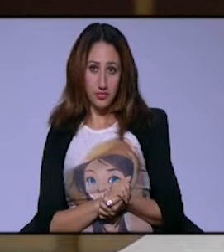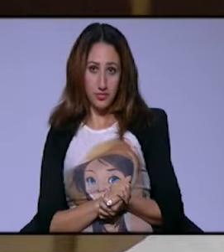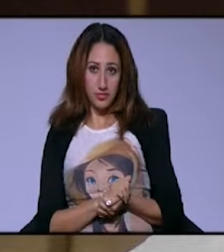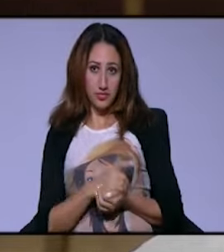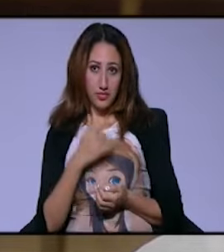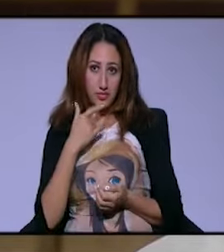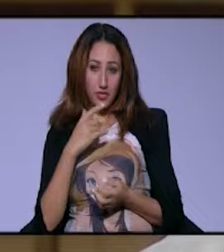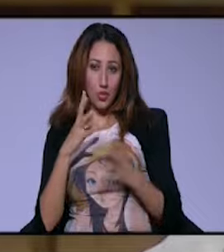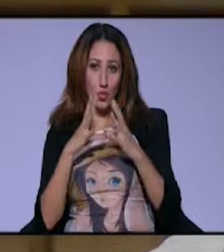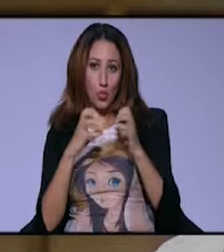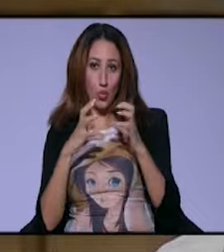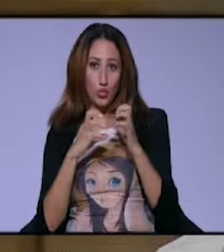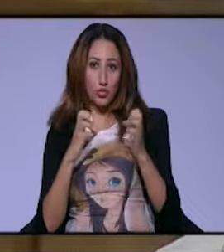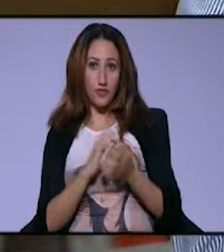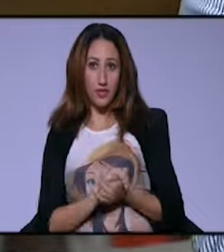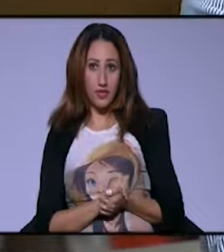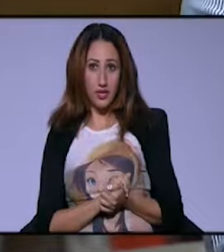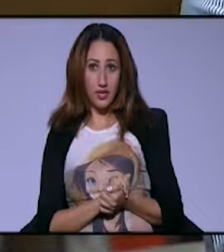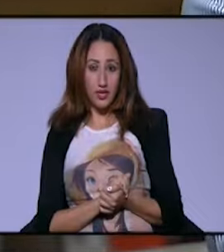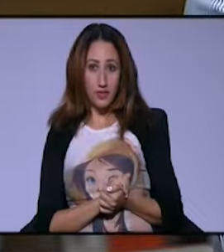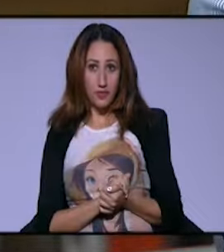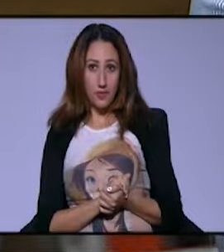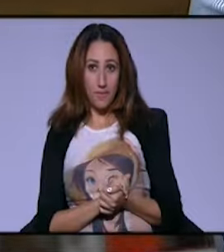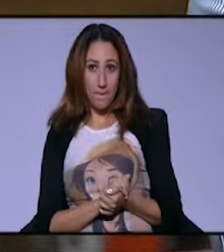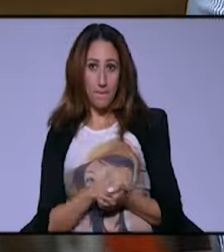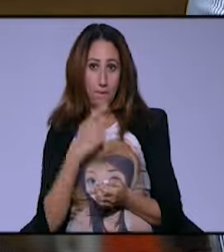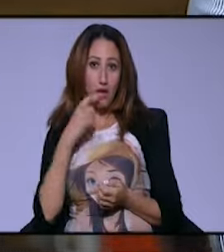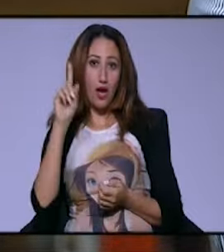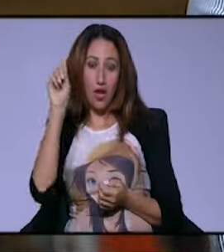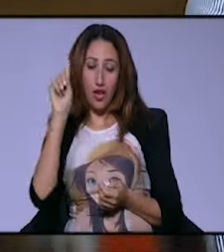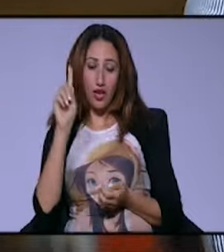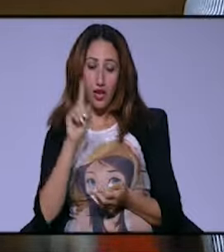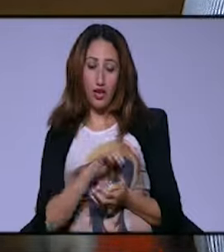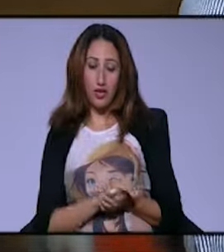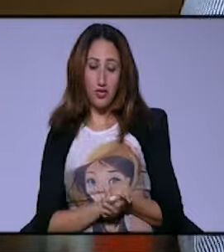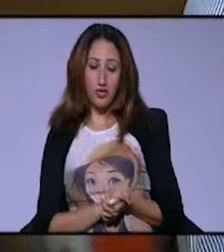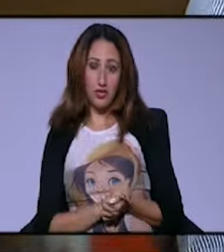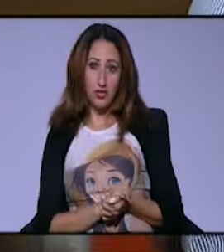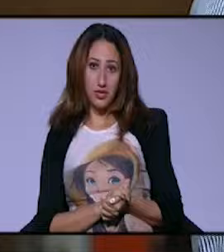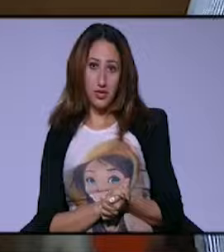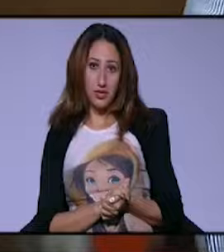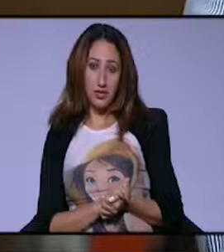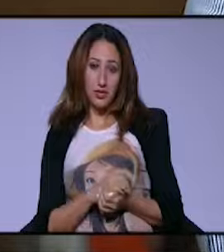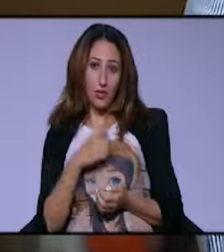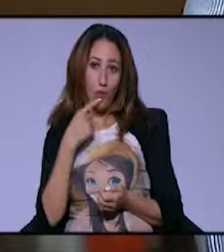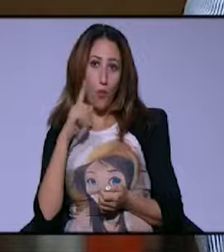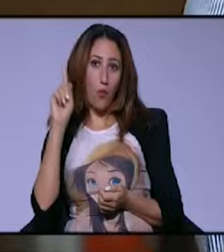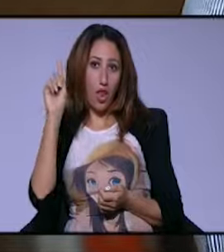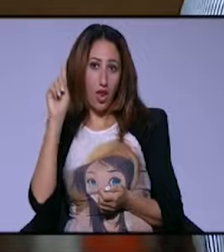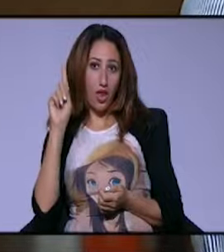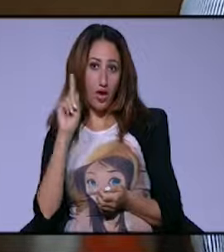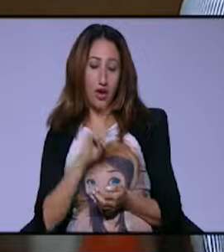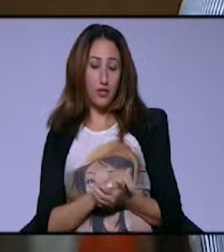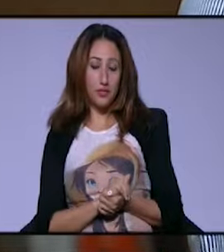يوسفا والله والله